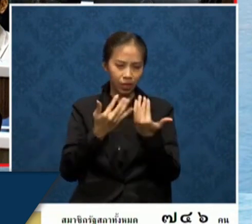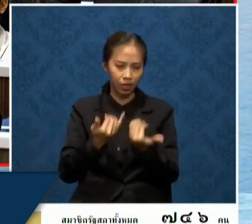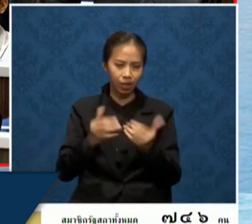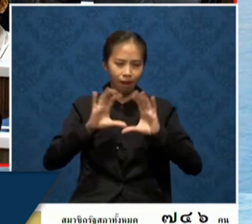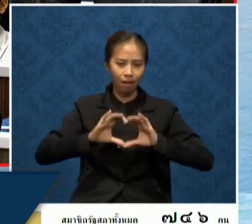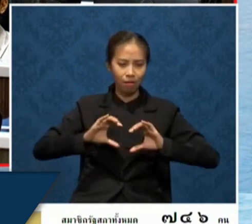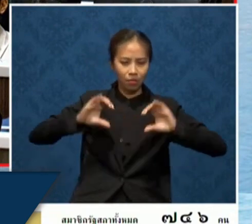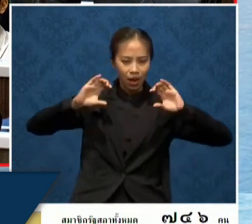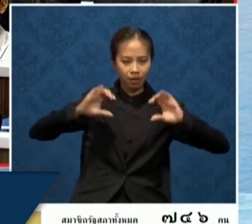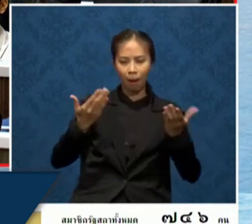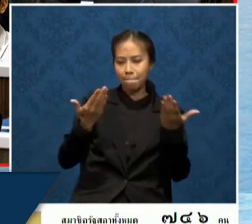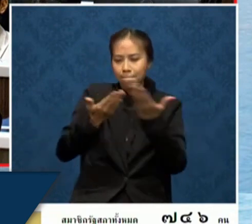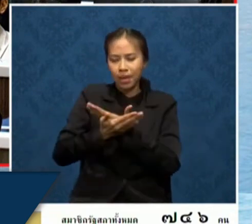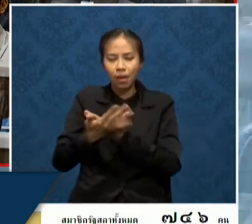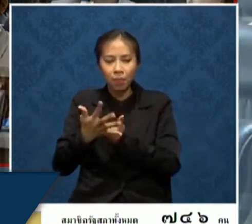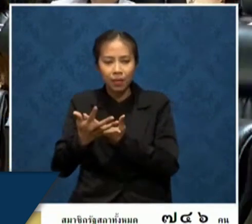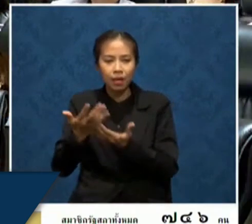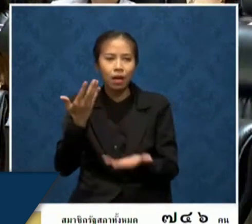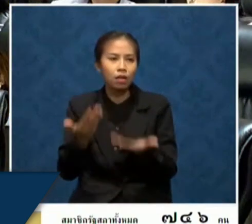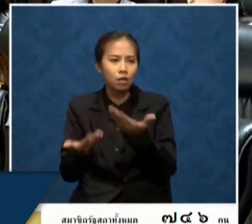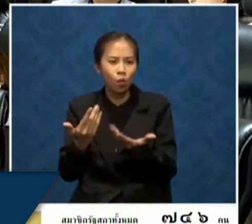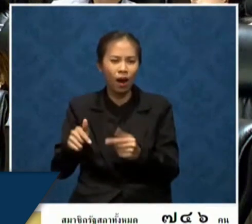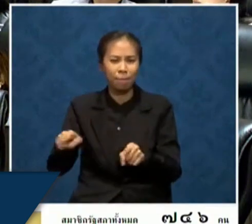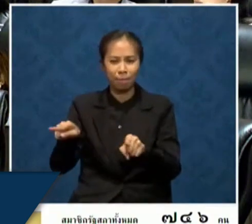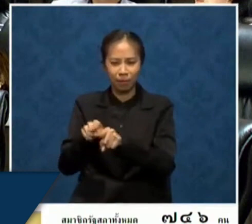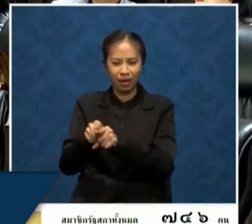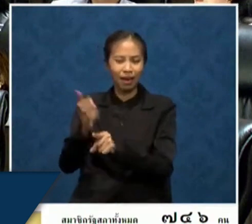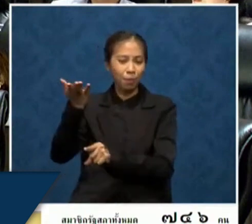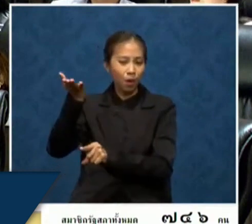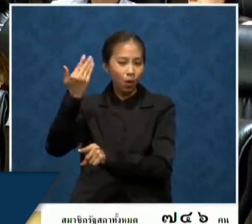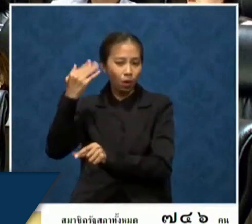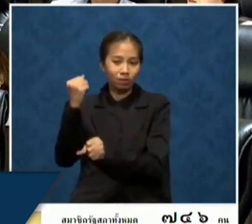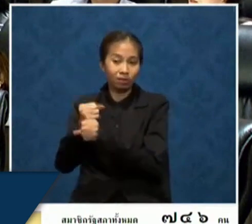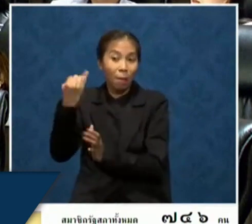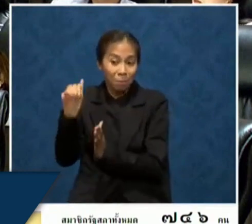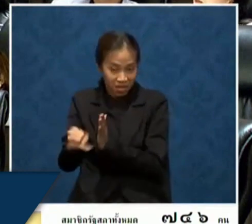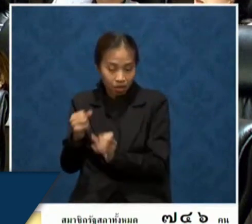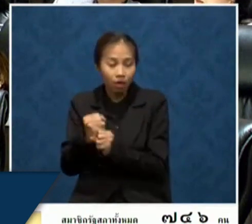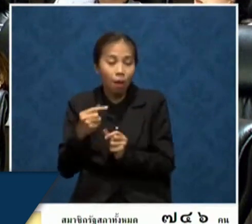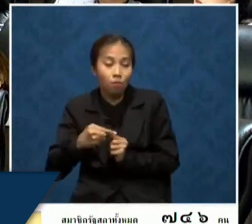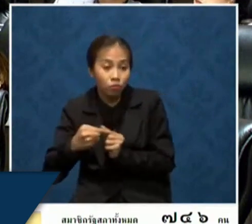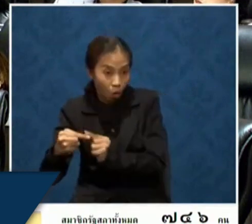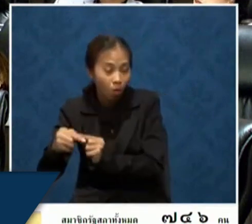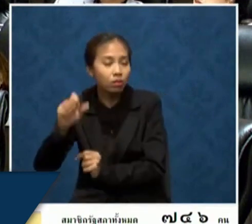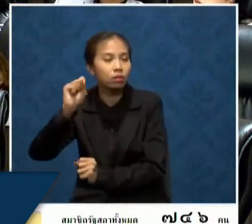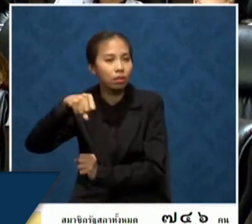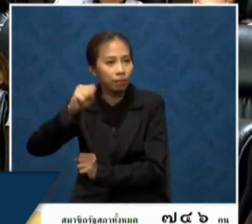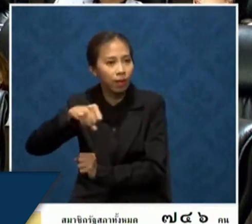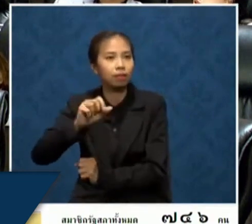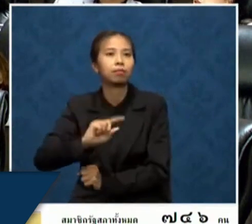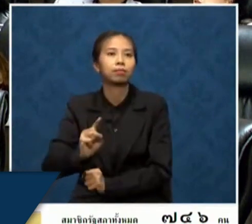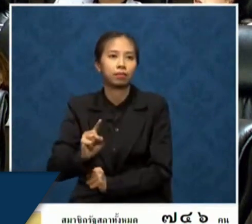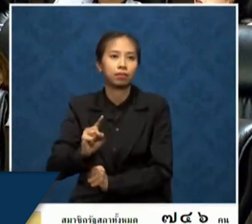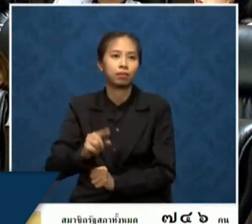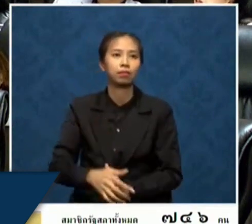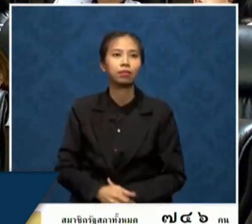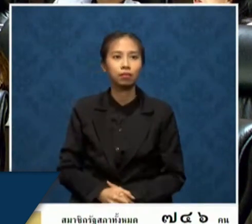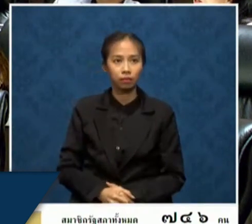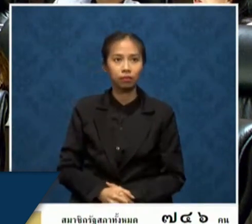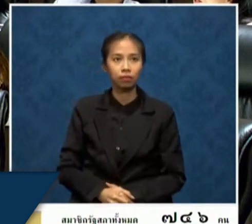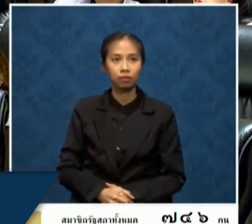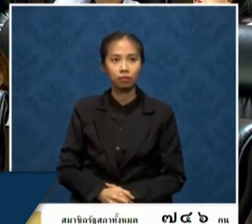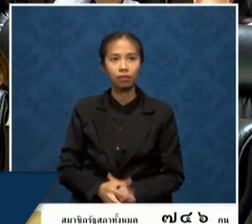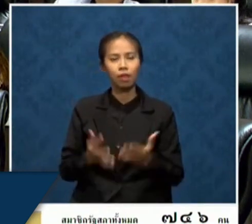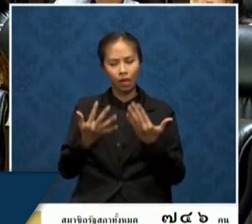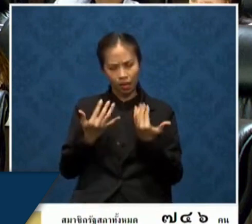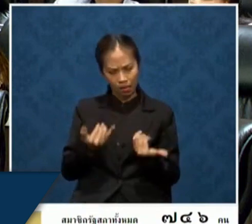อมเปลี่ยนแปลงหรือกำลังต่อยอดความล้มเหลวความผิดพลาดอยู่หรือเปล่าอย่างที่ว่าพลาดแล้วพลาดอยู่พลาดต่อสาเห